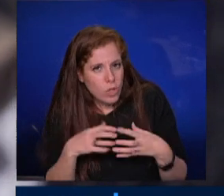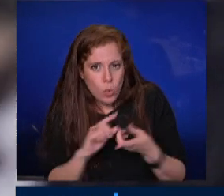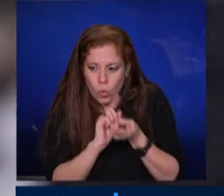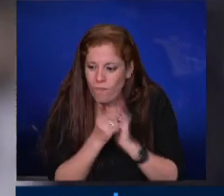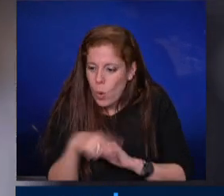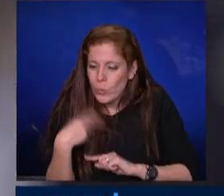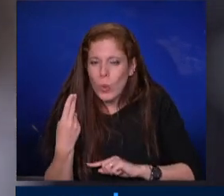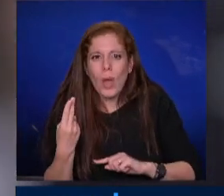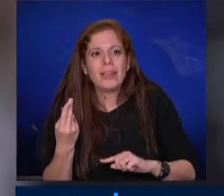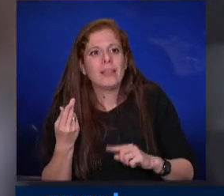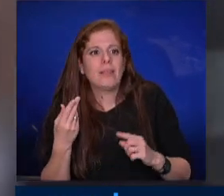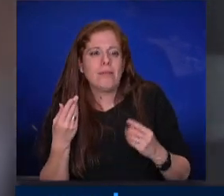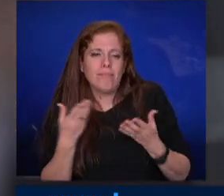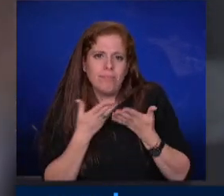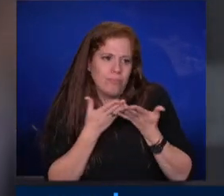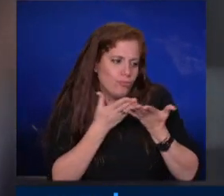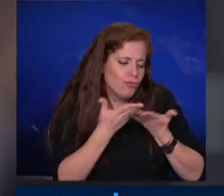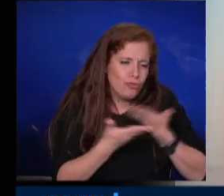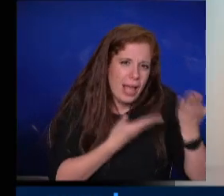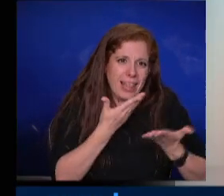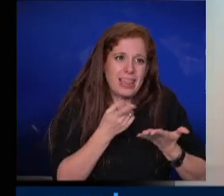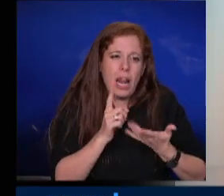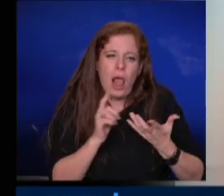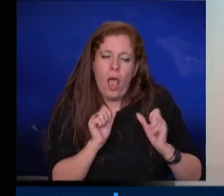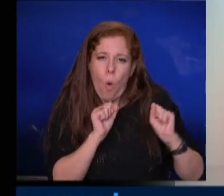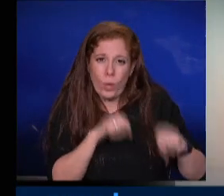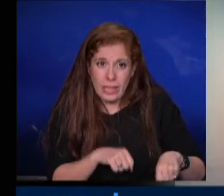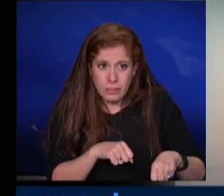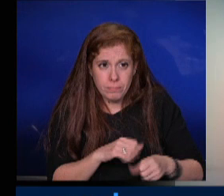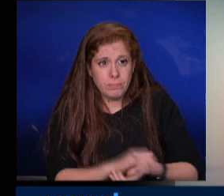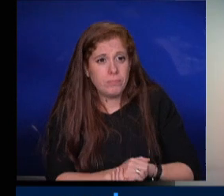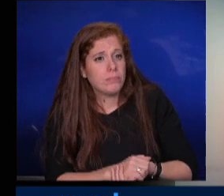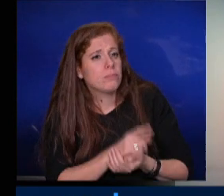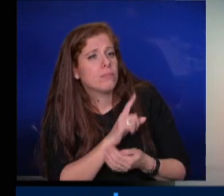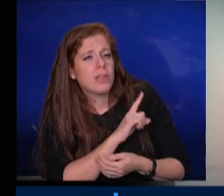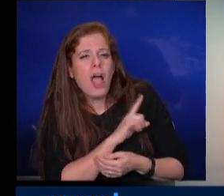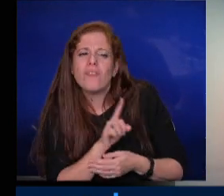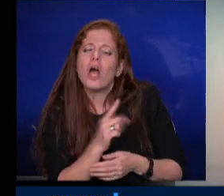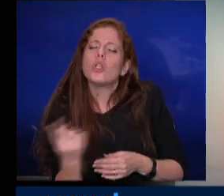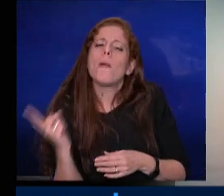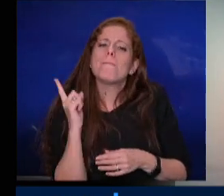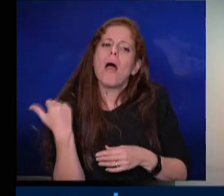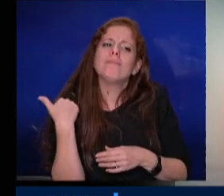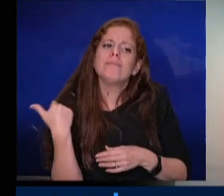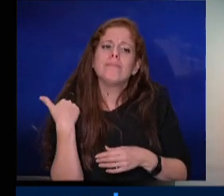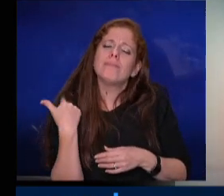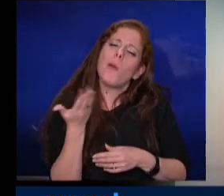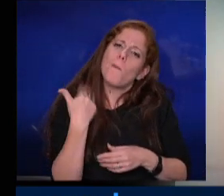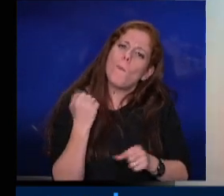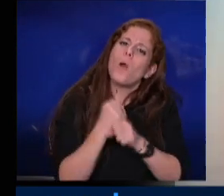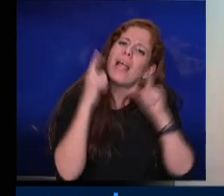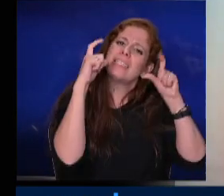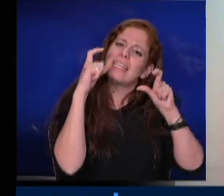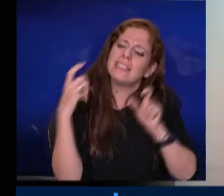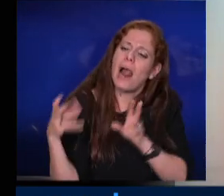בכלי שרת של הרודנים שקמים אחרי האביב הערבי. מחדש אל לי, תעל סלפי. תעל.